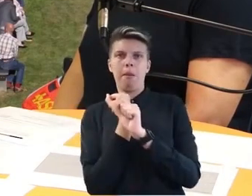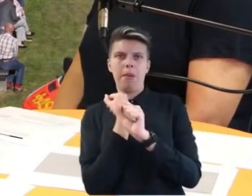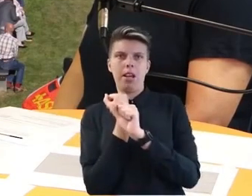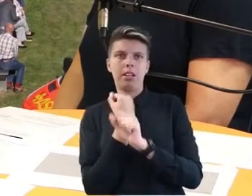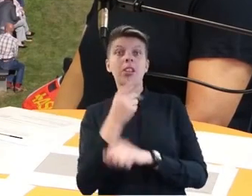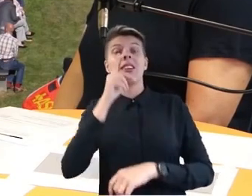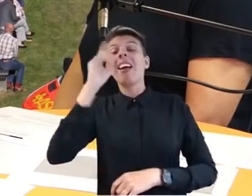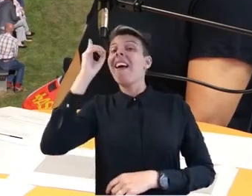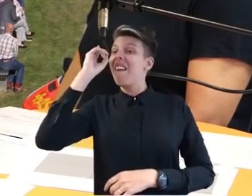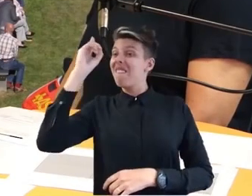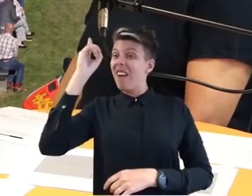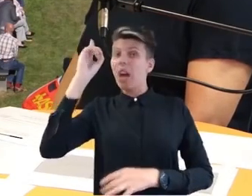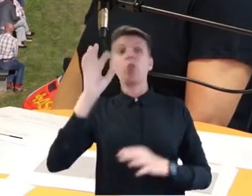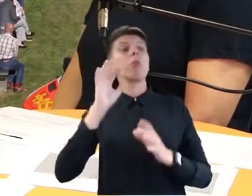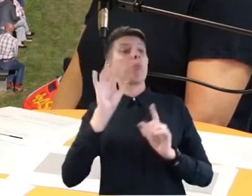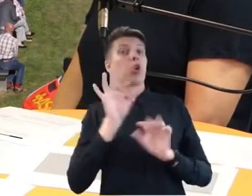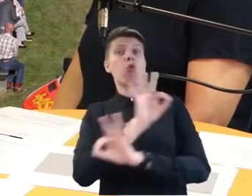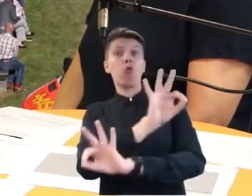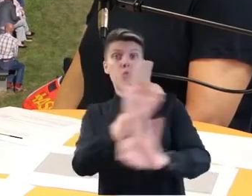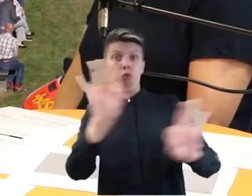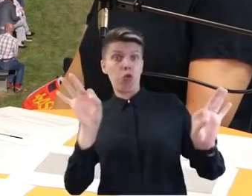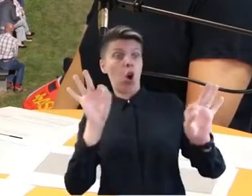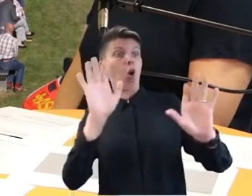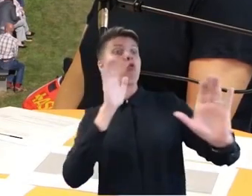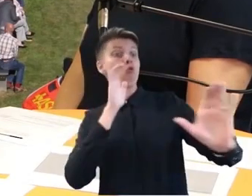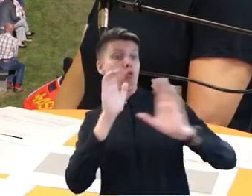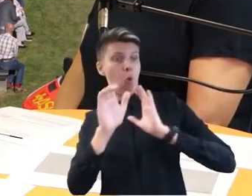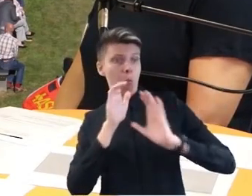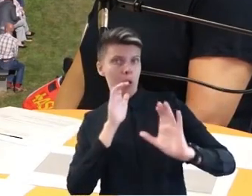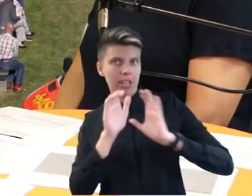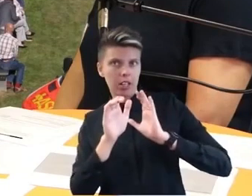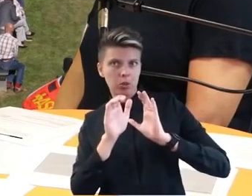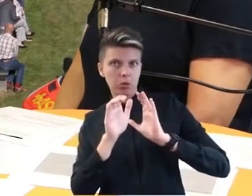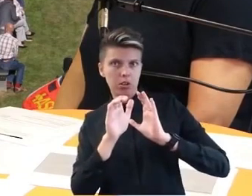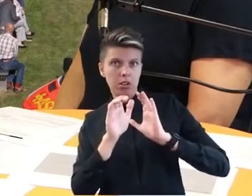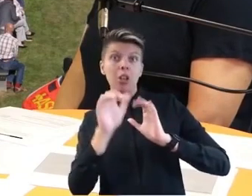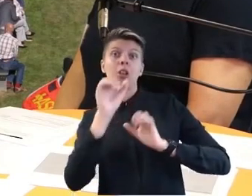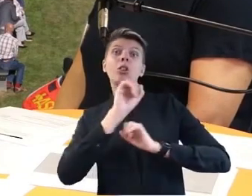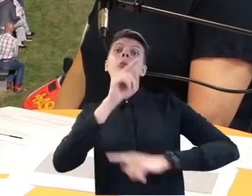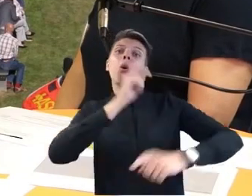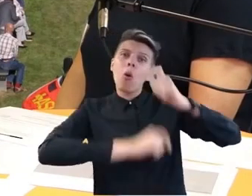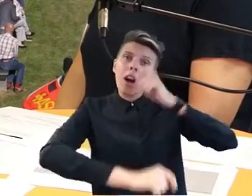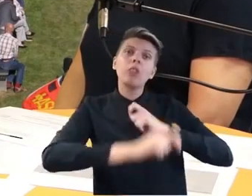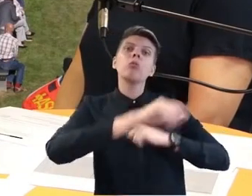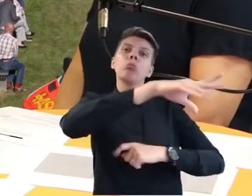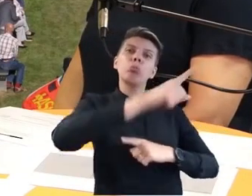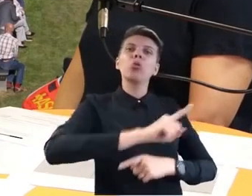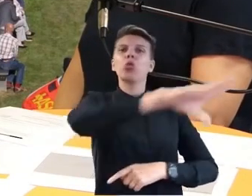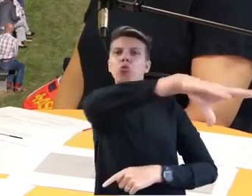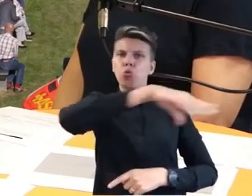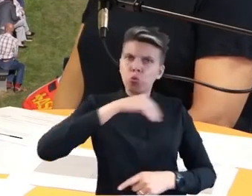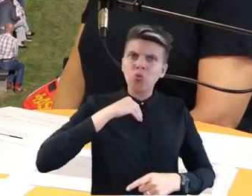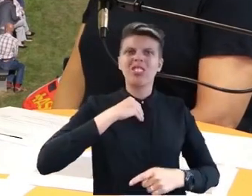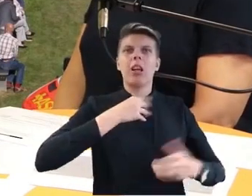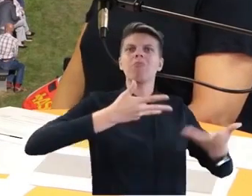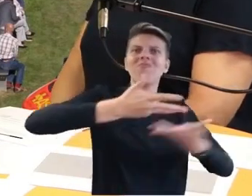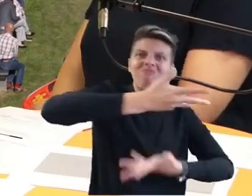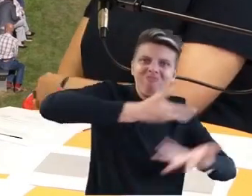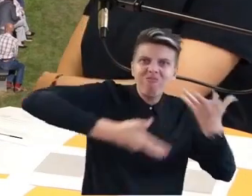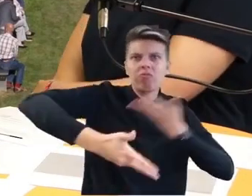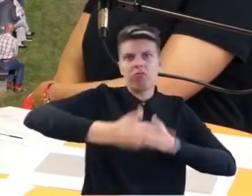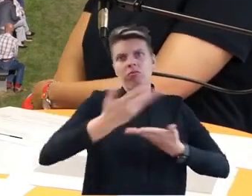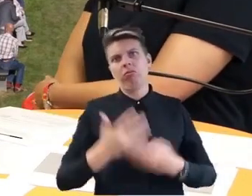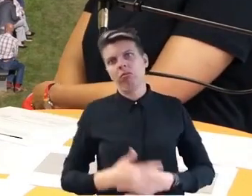kommunikation für die menschen aber natürlich auch sehr viel kommunikation mit den menschen ja und ich habe